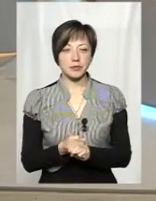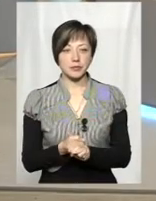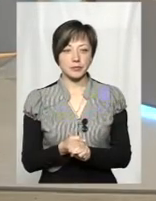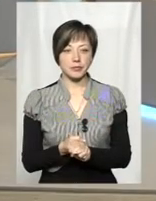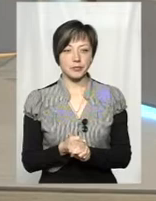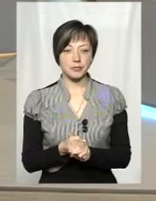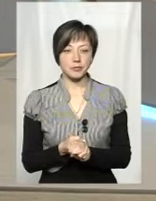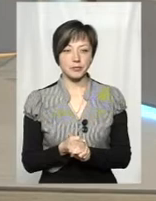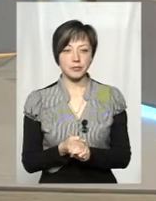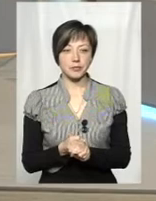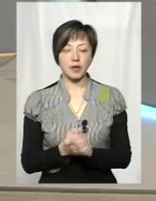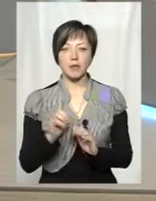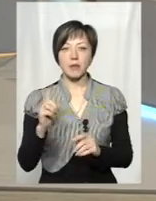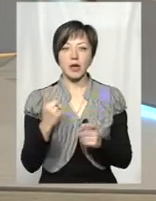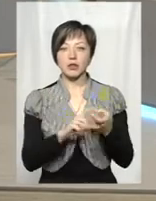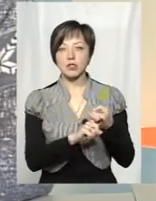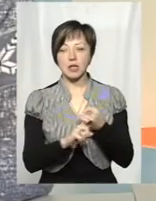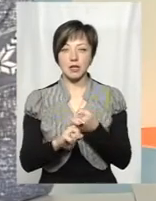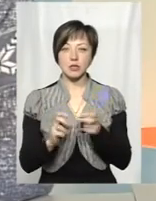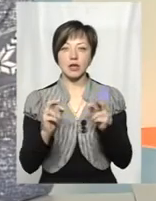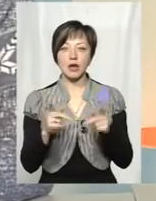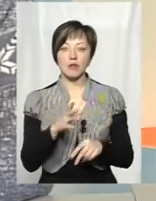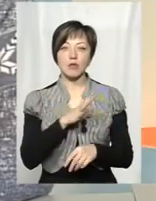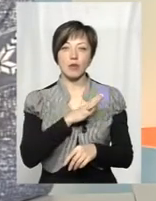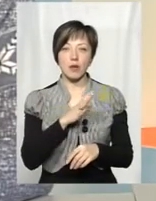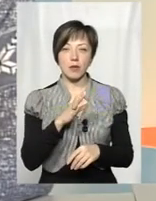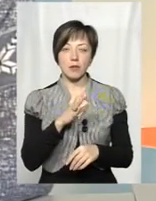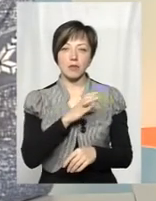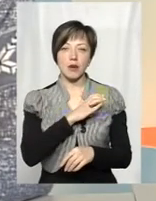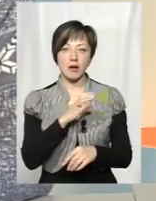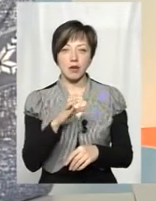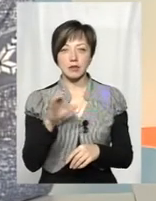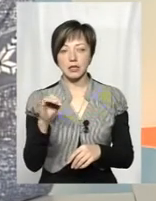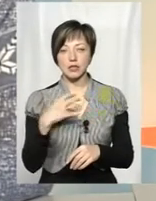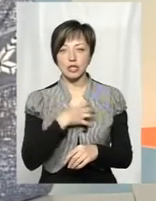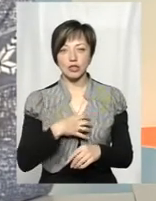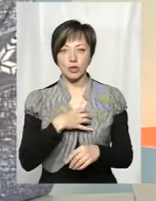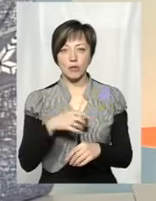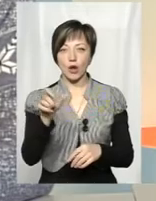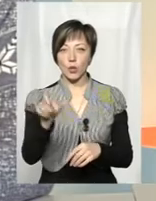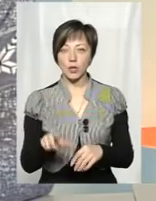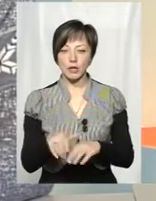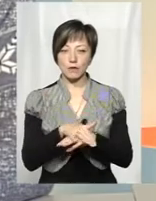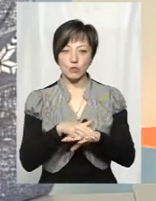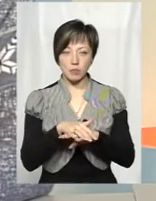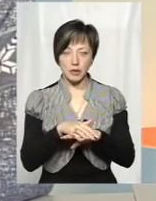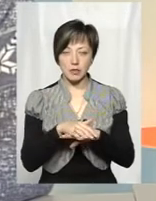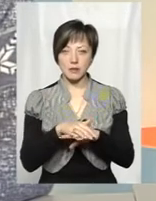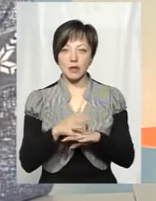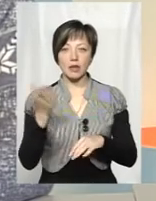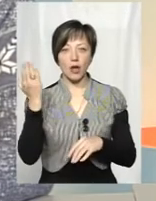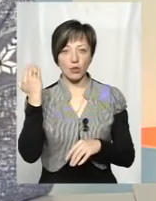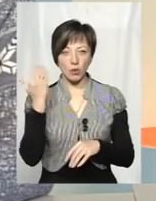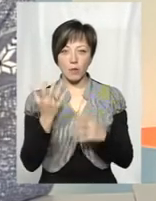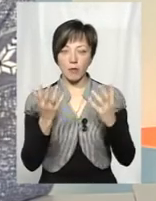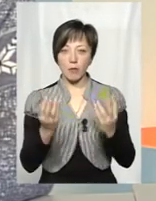залежали? Перше залежало від того, наскільки була багата і значима людина в суспільстві на той